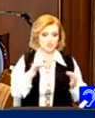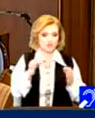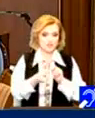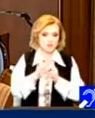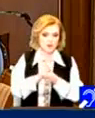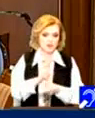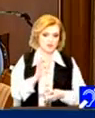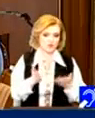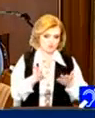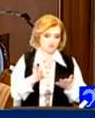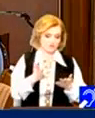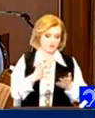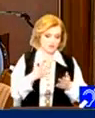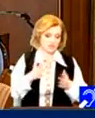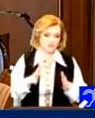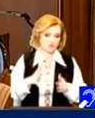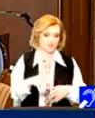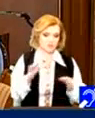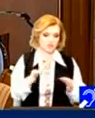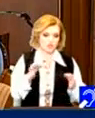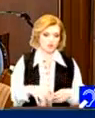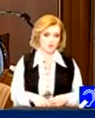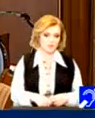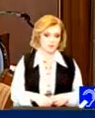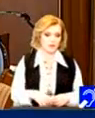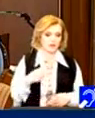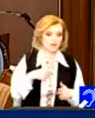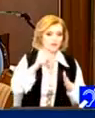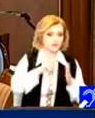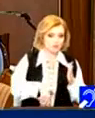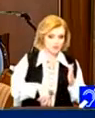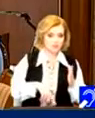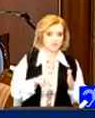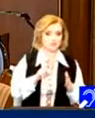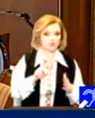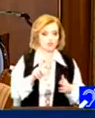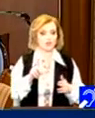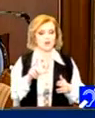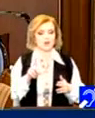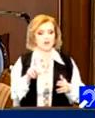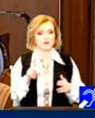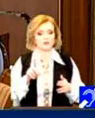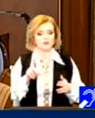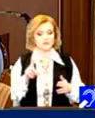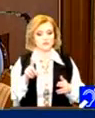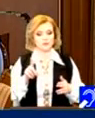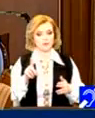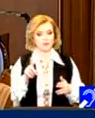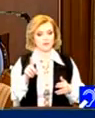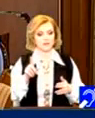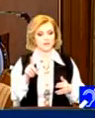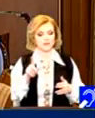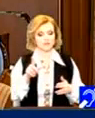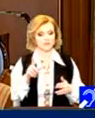masa Parlamentului, așa încât eu sper ca și actorii europeni și Uniunea Europeană, familiile politice,